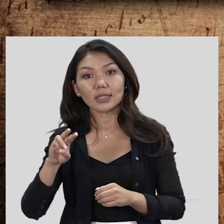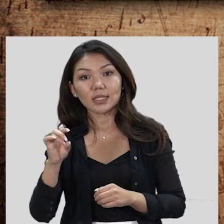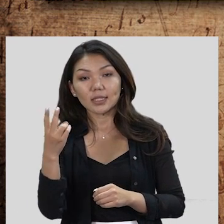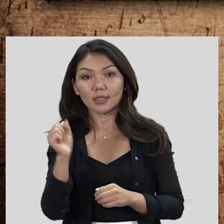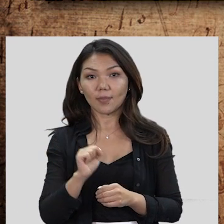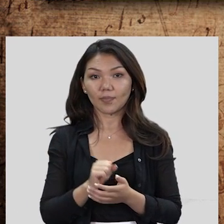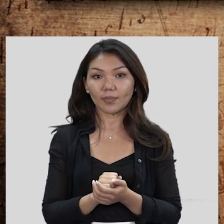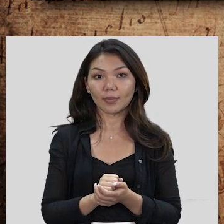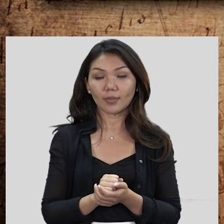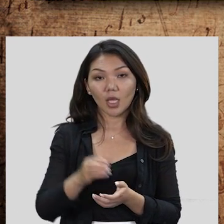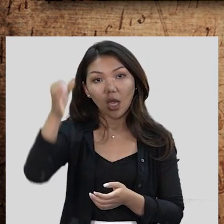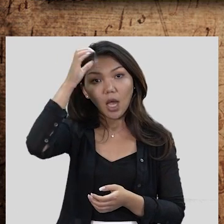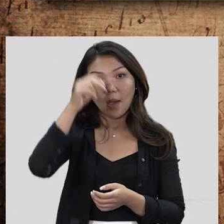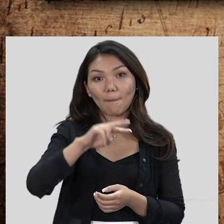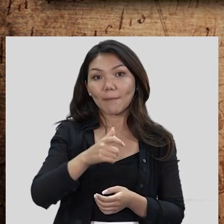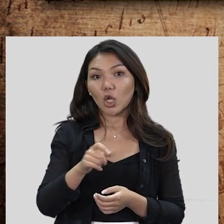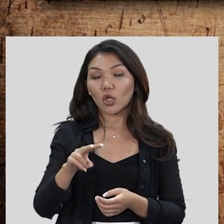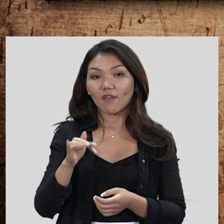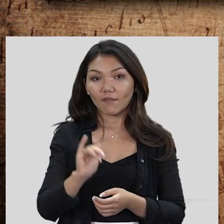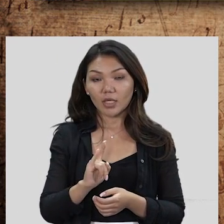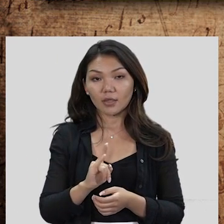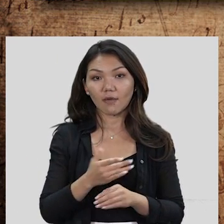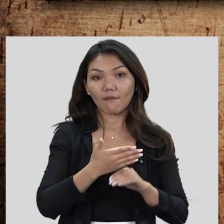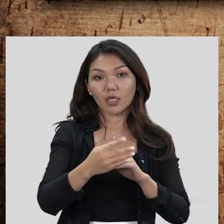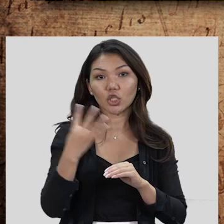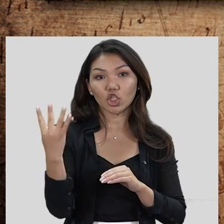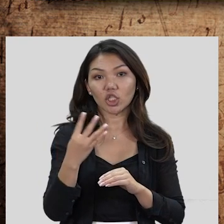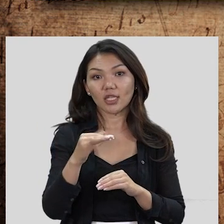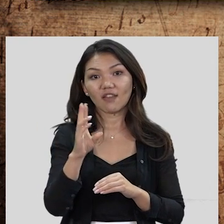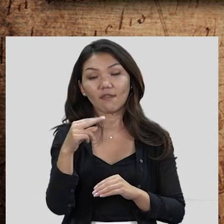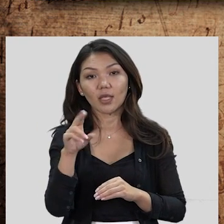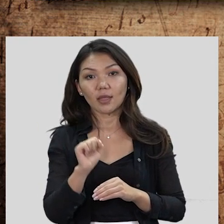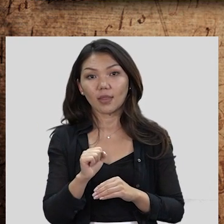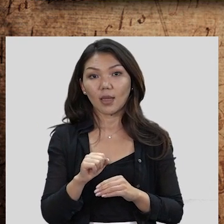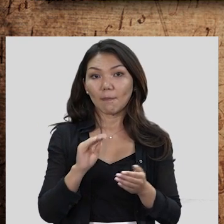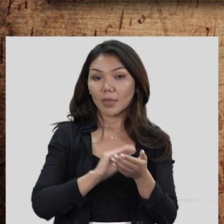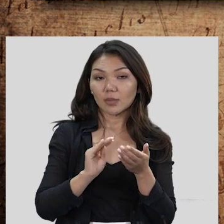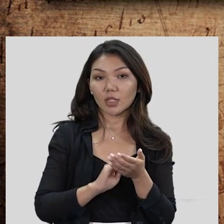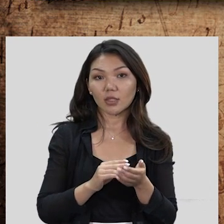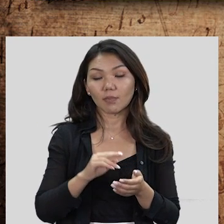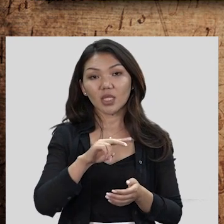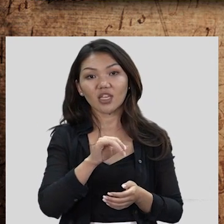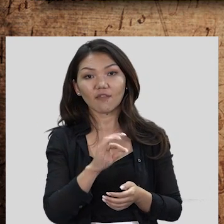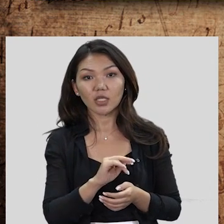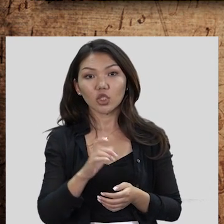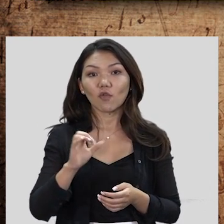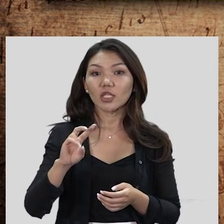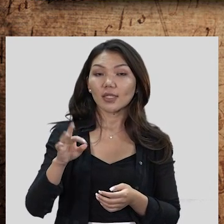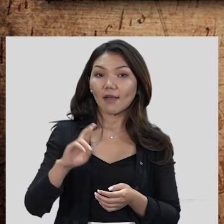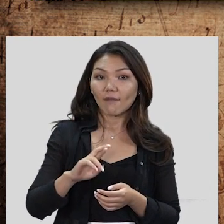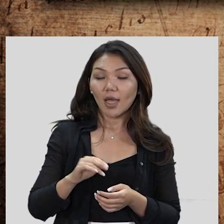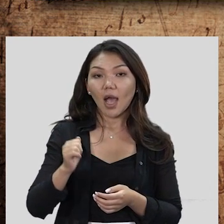полиграф и выделяют четыре вида письменности пиктографического и географическая словесная слоговая